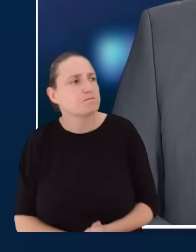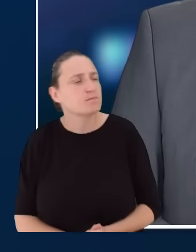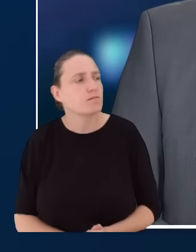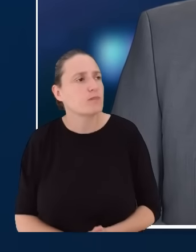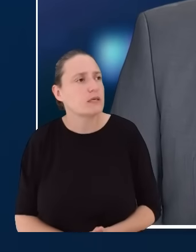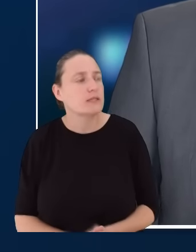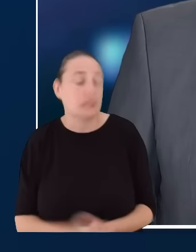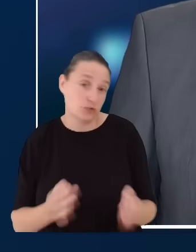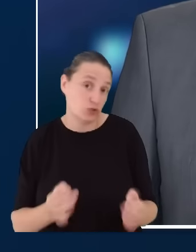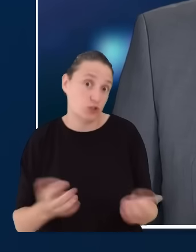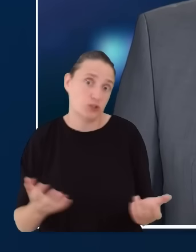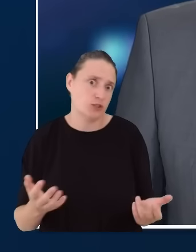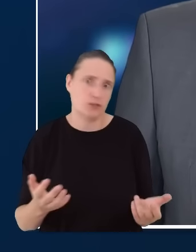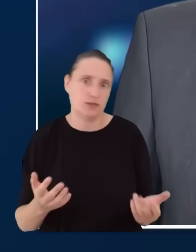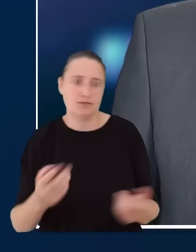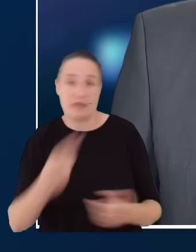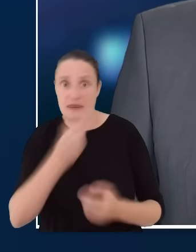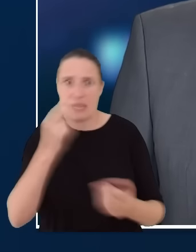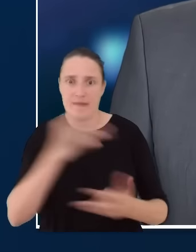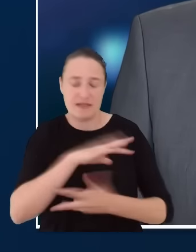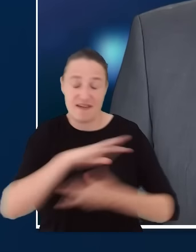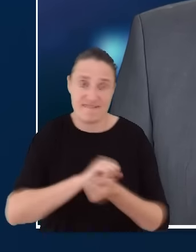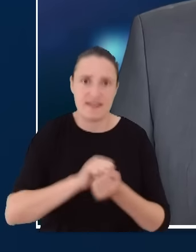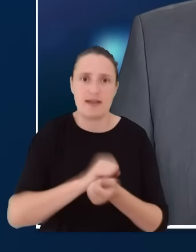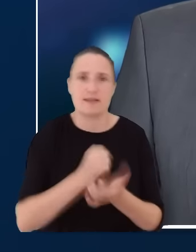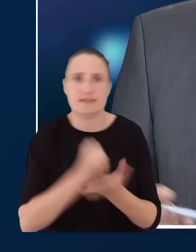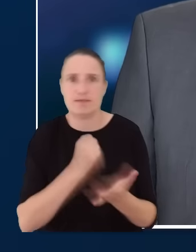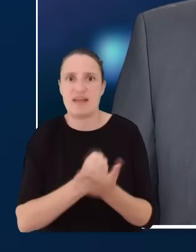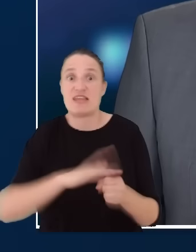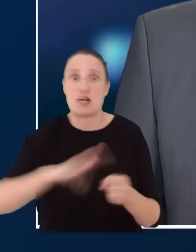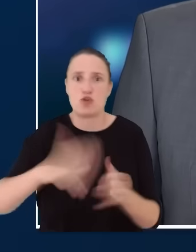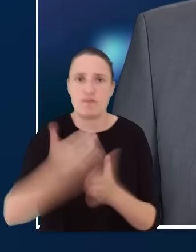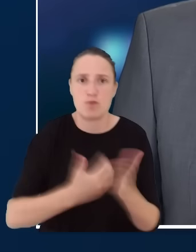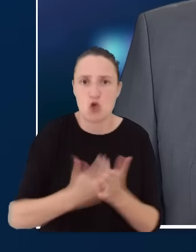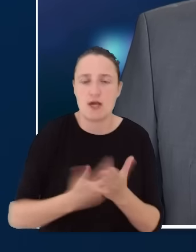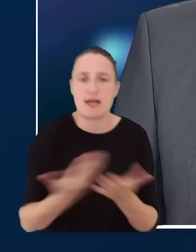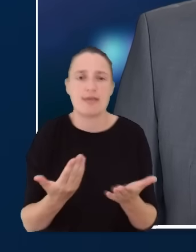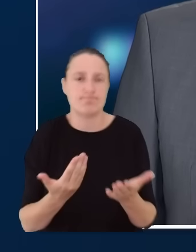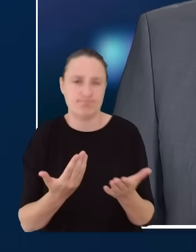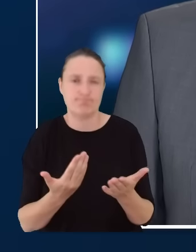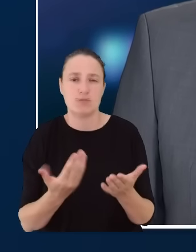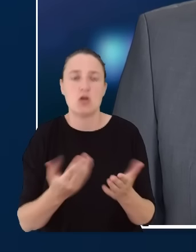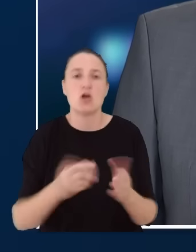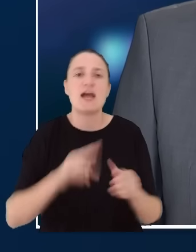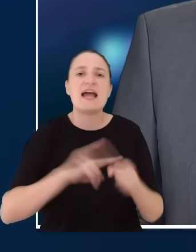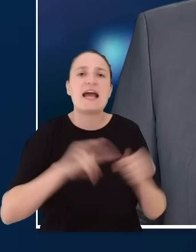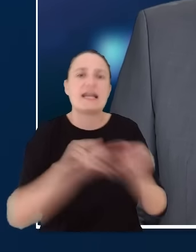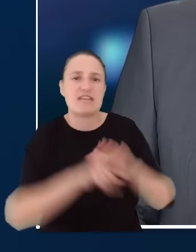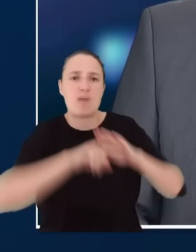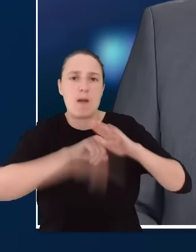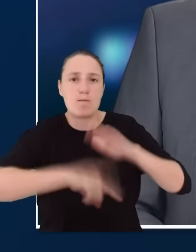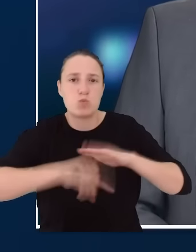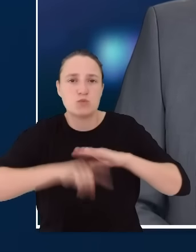dzisiaj burza na temat narodowego programu Narodowej Rezerwy Amunicyjnej.